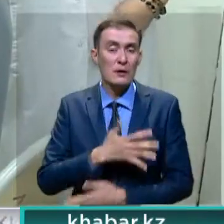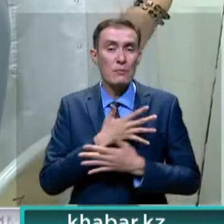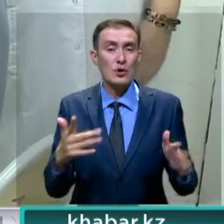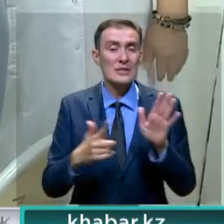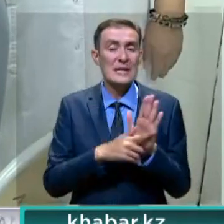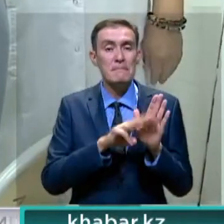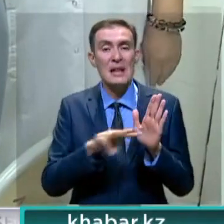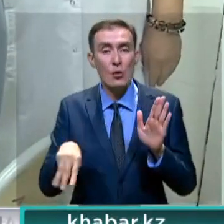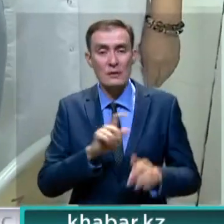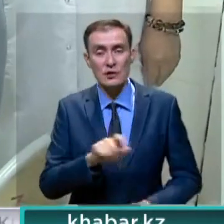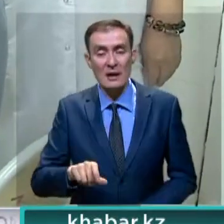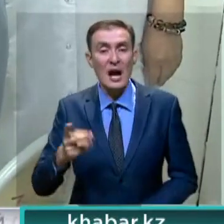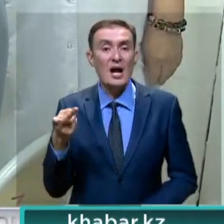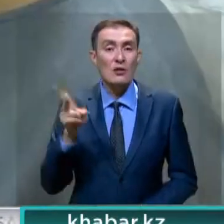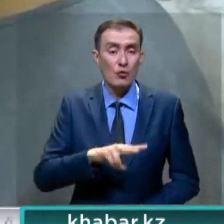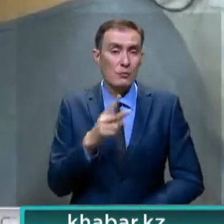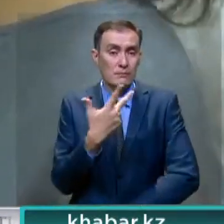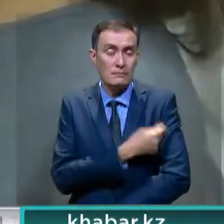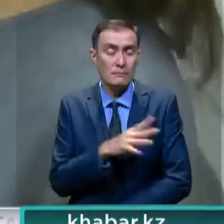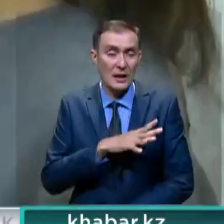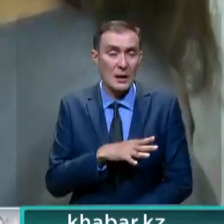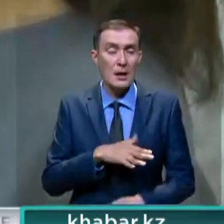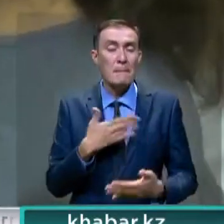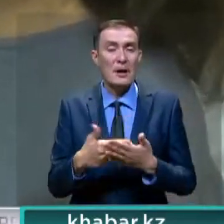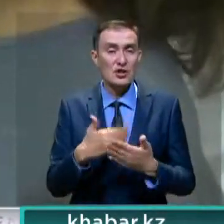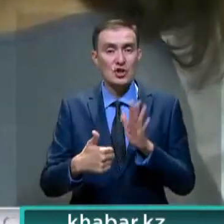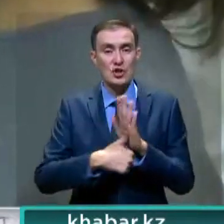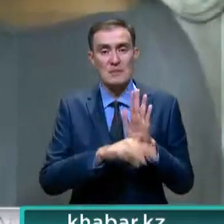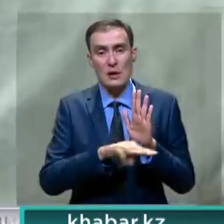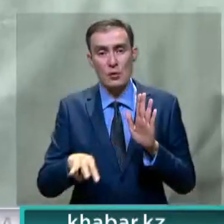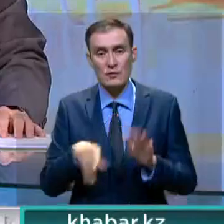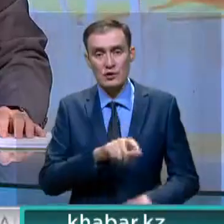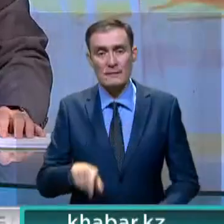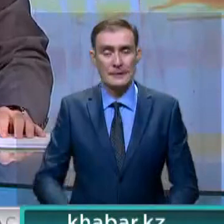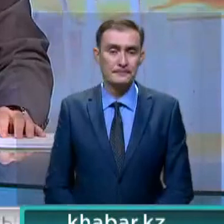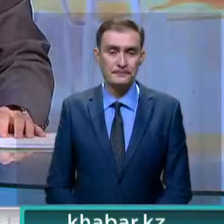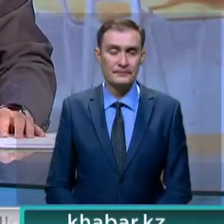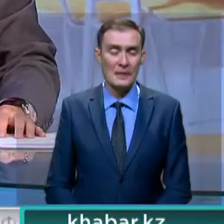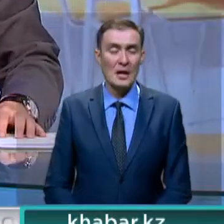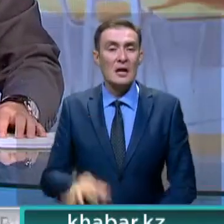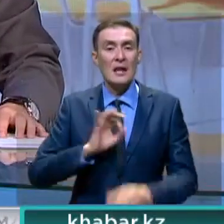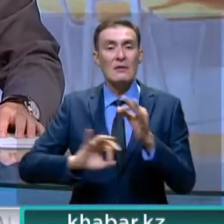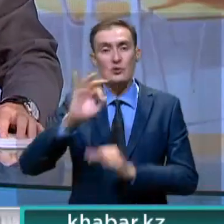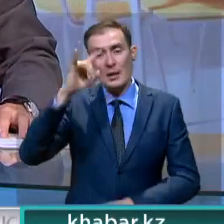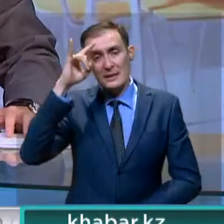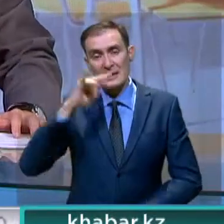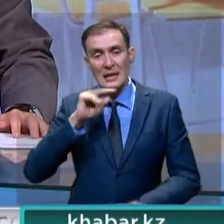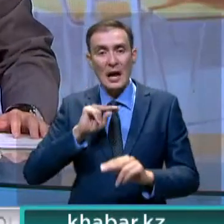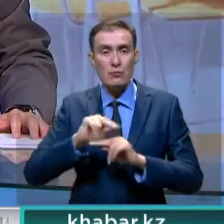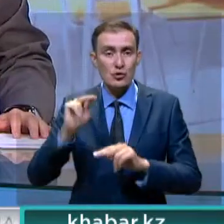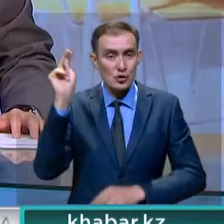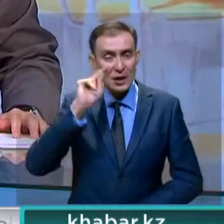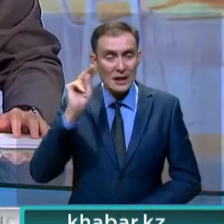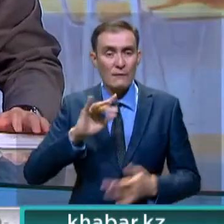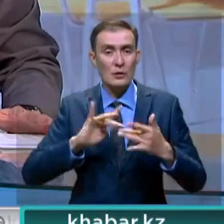больше 7 миллионов человек. Вторую дозу получили почти 6 миллионов. На востоке страны обучение в режиме